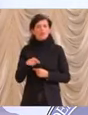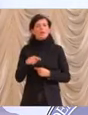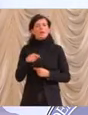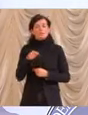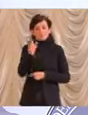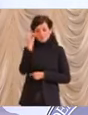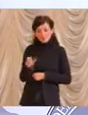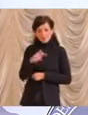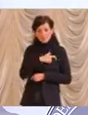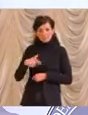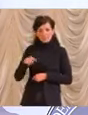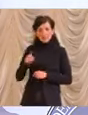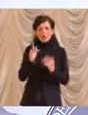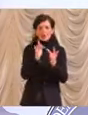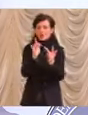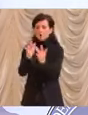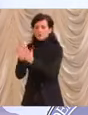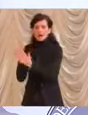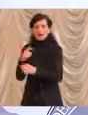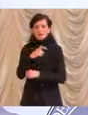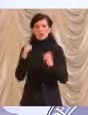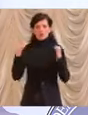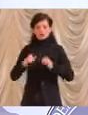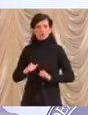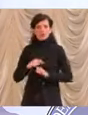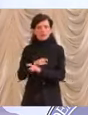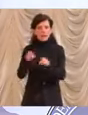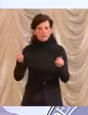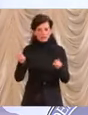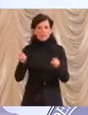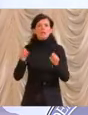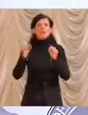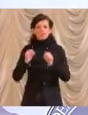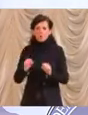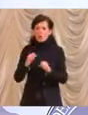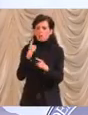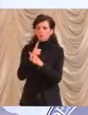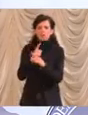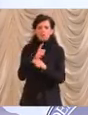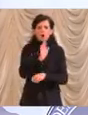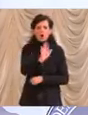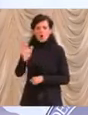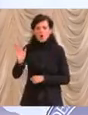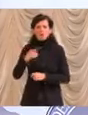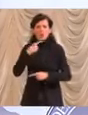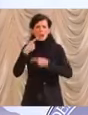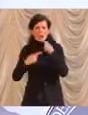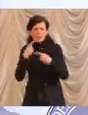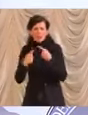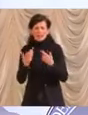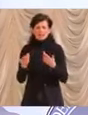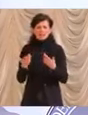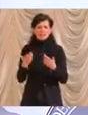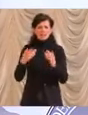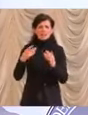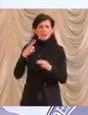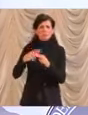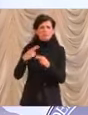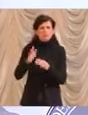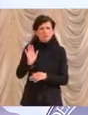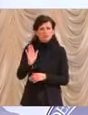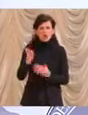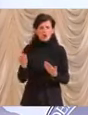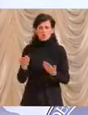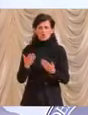cittadini, raccogliete direttamente le loro doglianze, le loro lamentele, i loro bisogni, quindi il